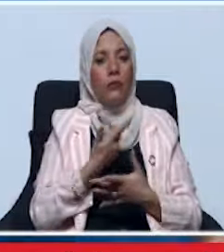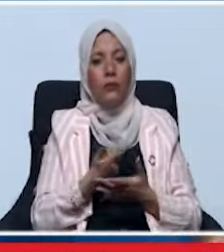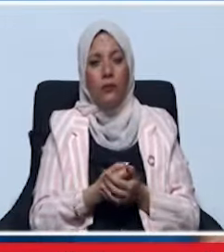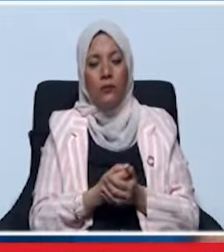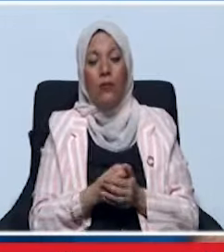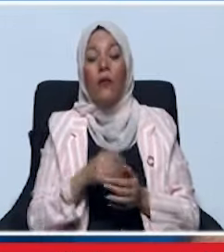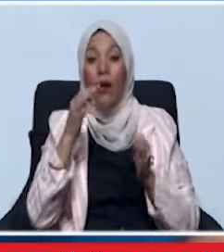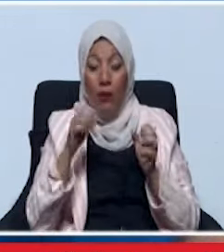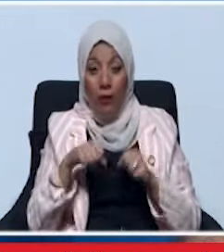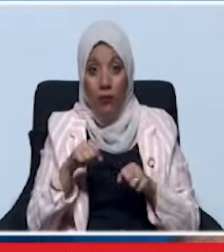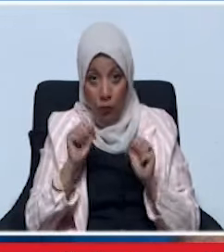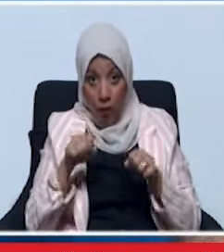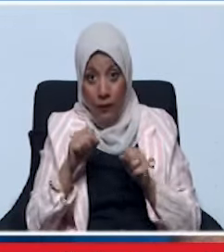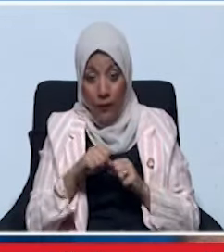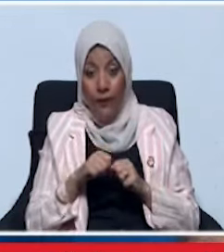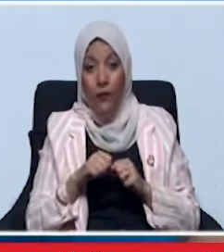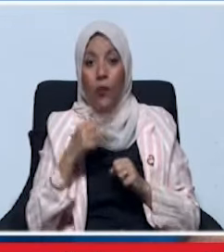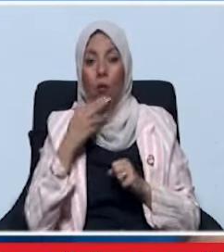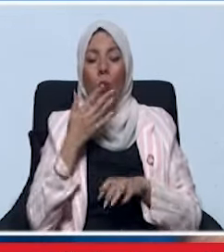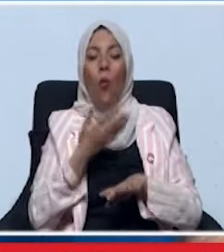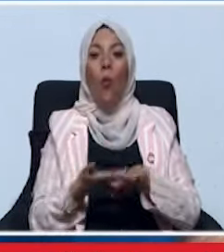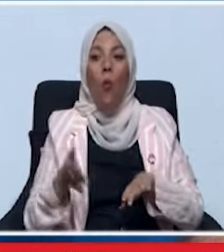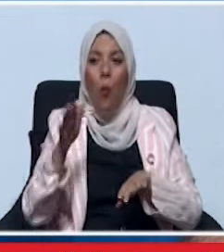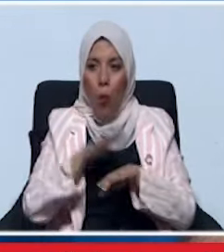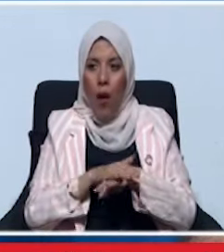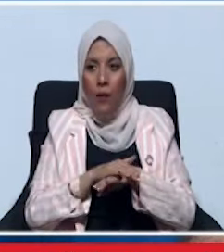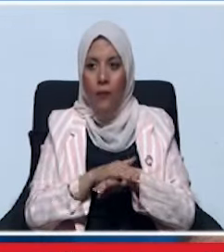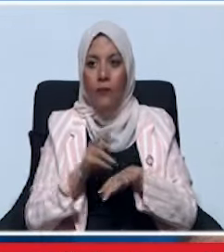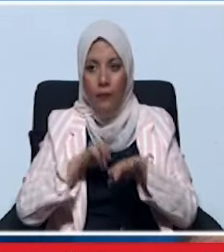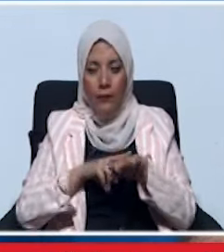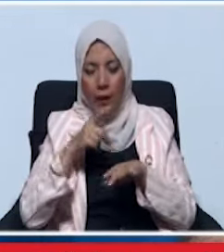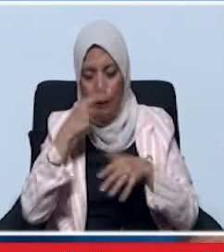سمير سيف. وعايز اقول لحضرتك احنا واقعه تذكر